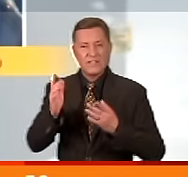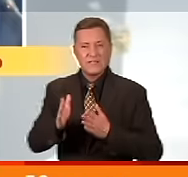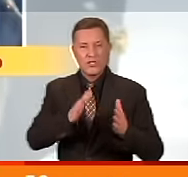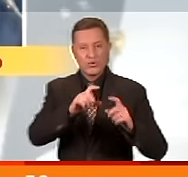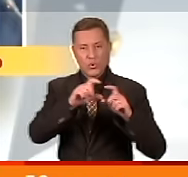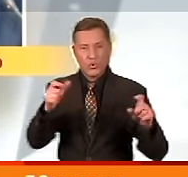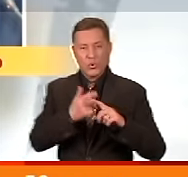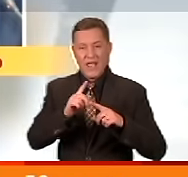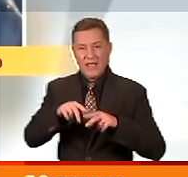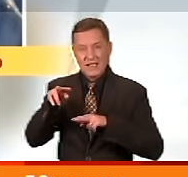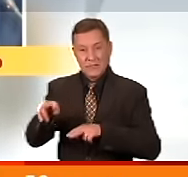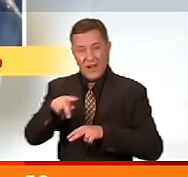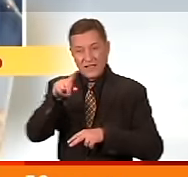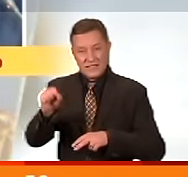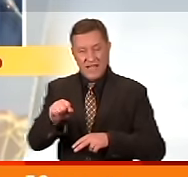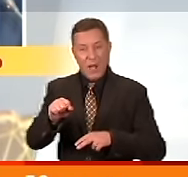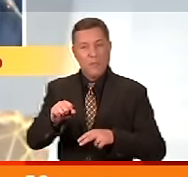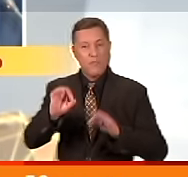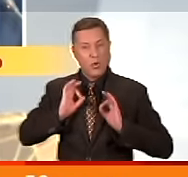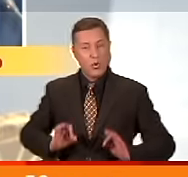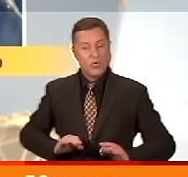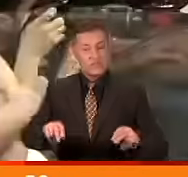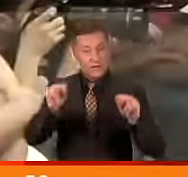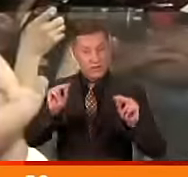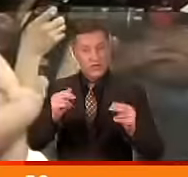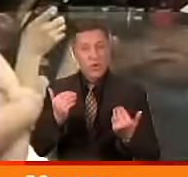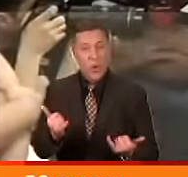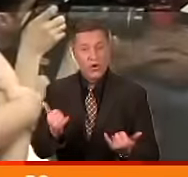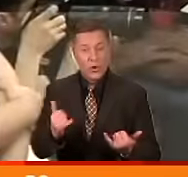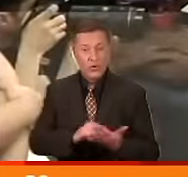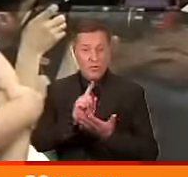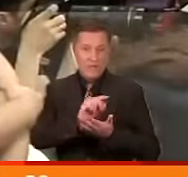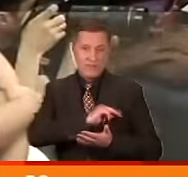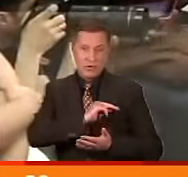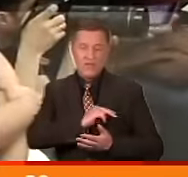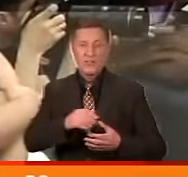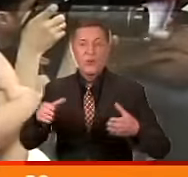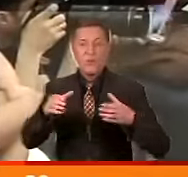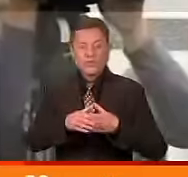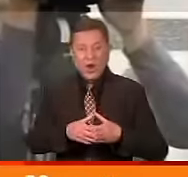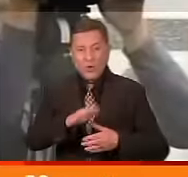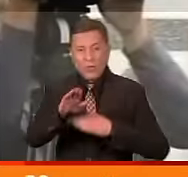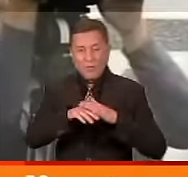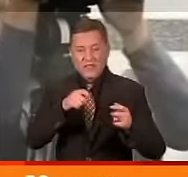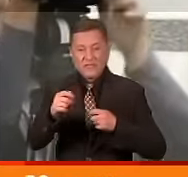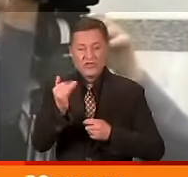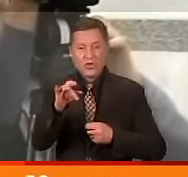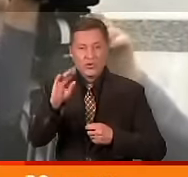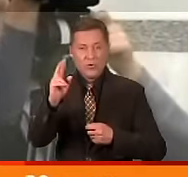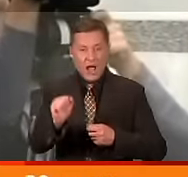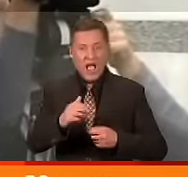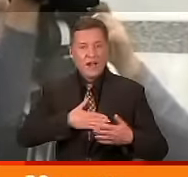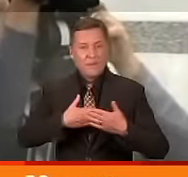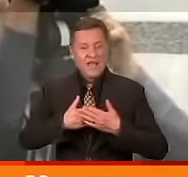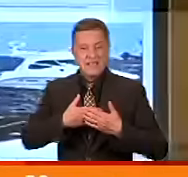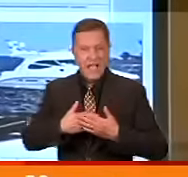які слідкуватимуть за прокурорською чесністю. Вже от-от має запрацювати робоча група під керівництвом Петра Шкутяка. Він громадський